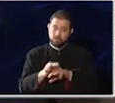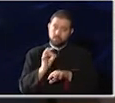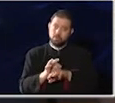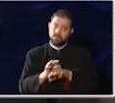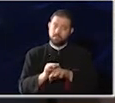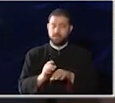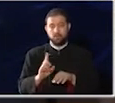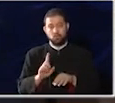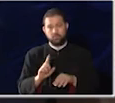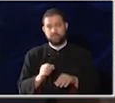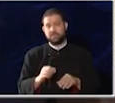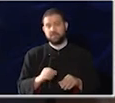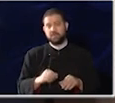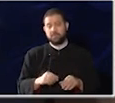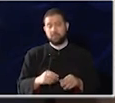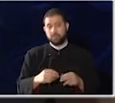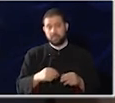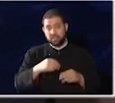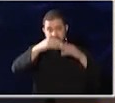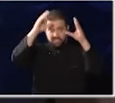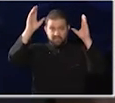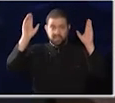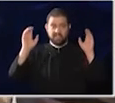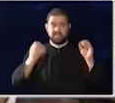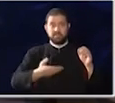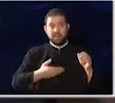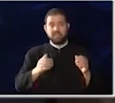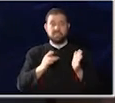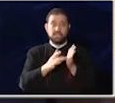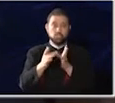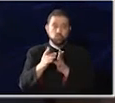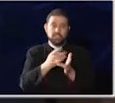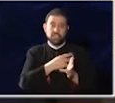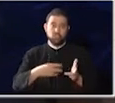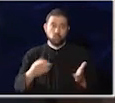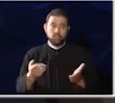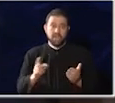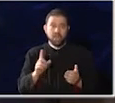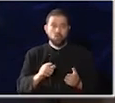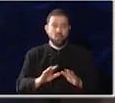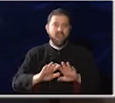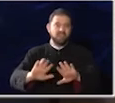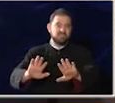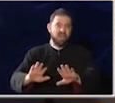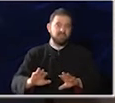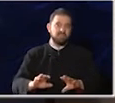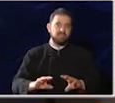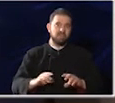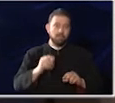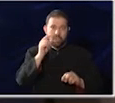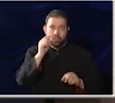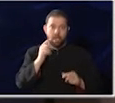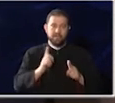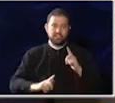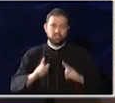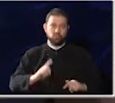situație trebuie să spunem că Sfinții Părinți la care noi ne raportăm și Mântuitorul Hristos, care a vindecat, nu i-a lăsat pe oameni să sufere.